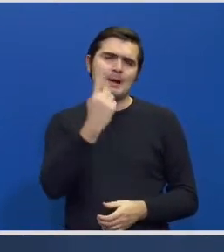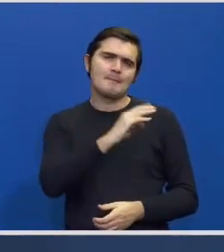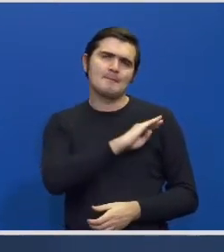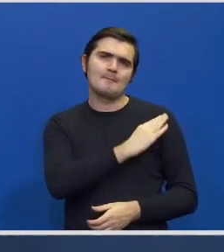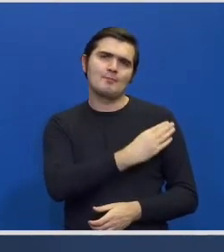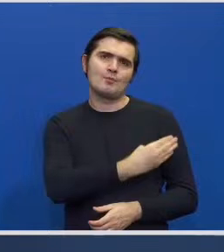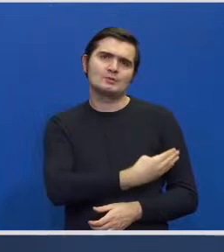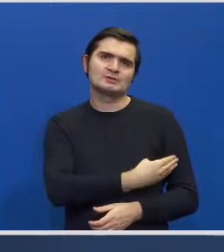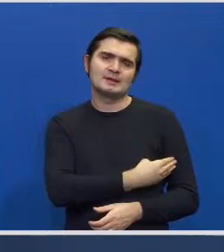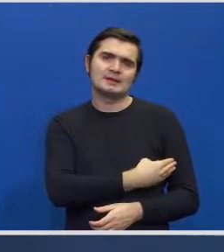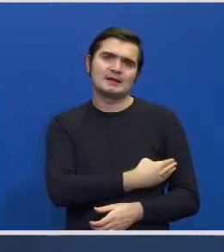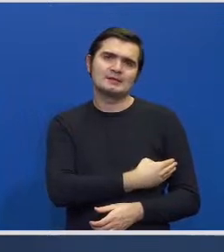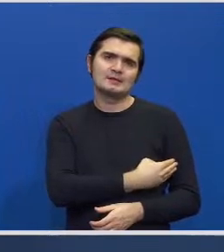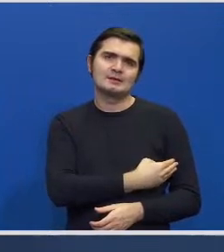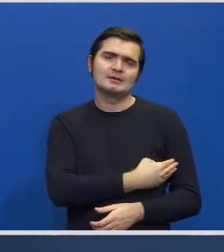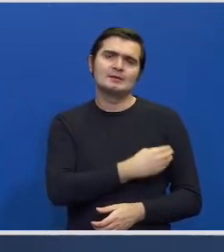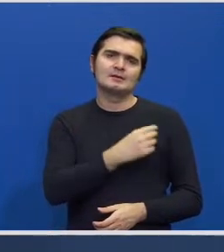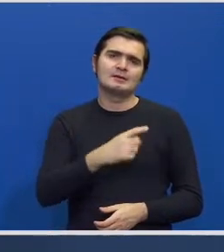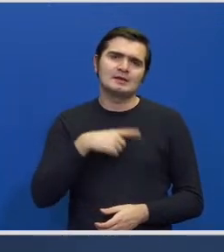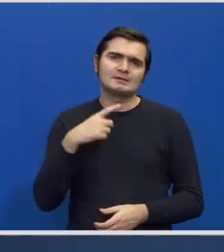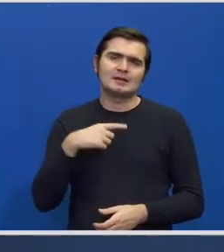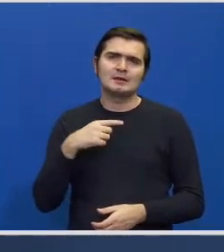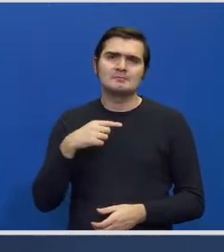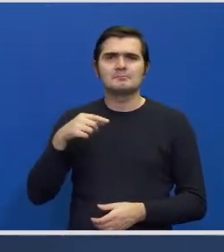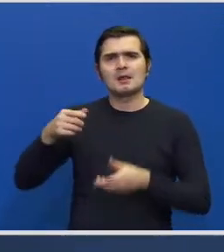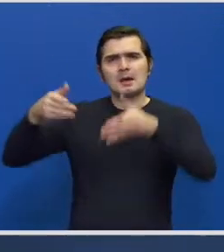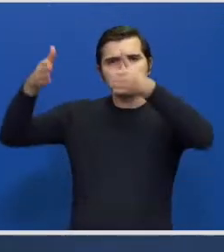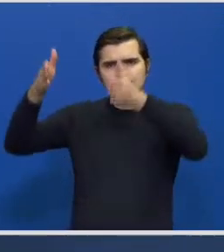avem prima modalitate